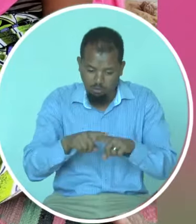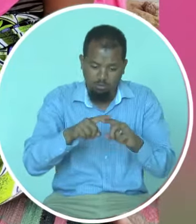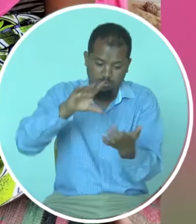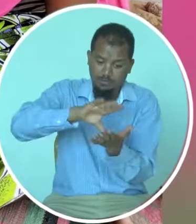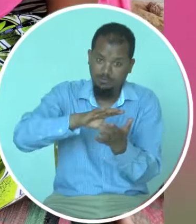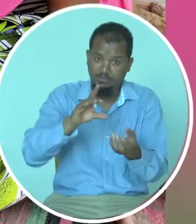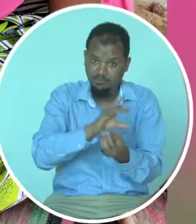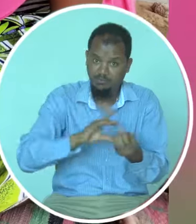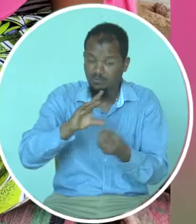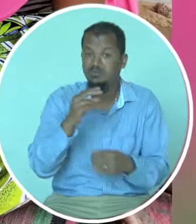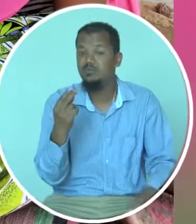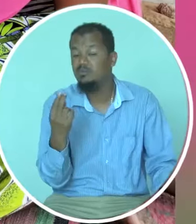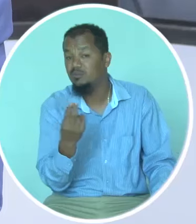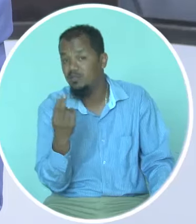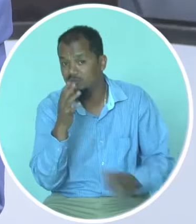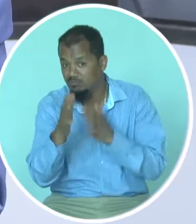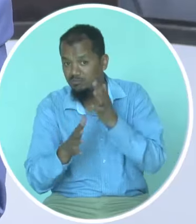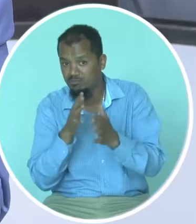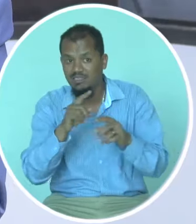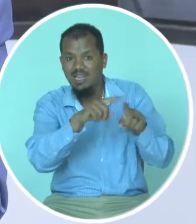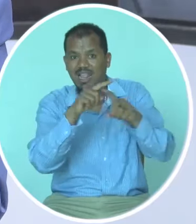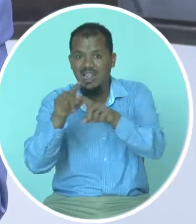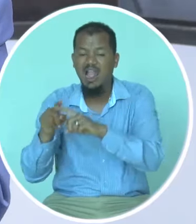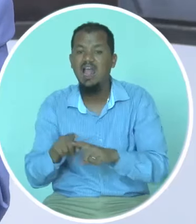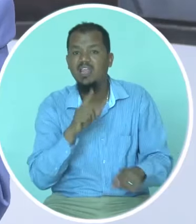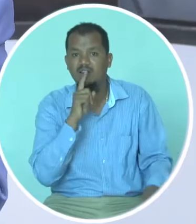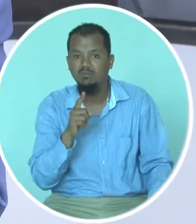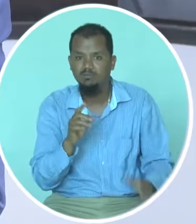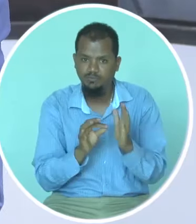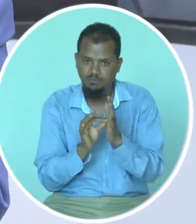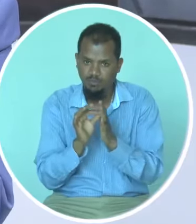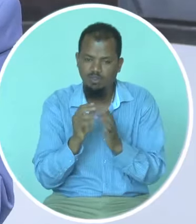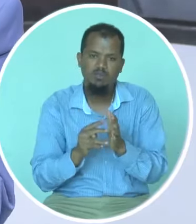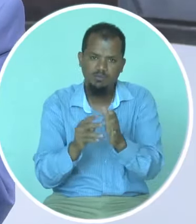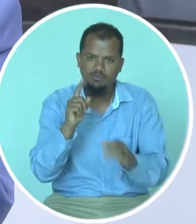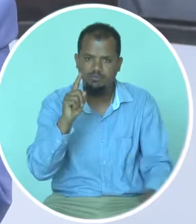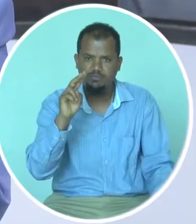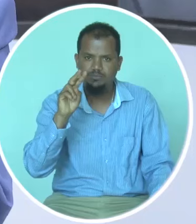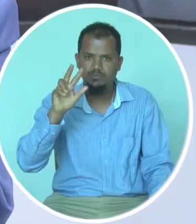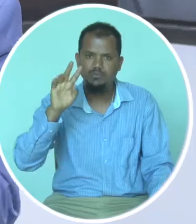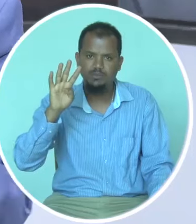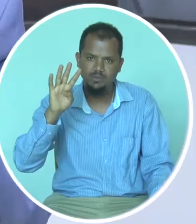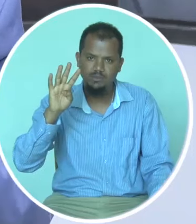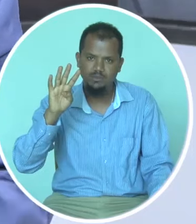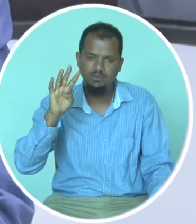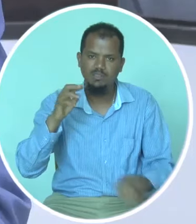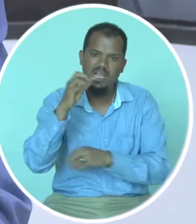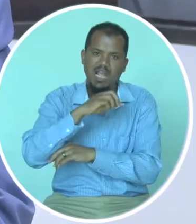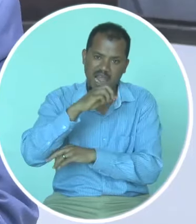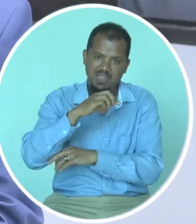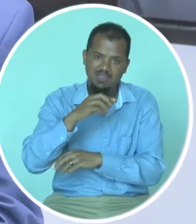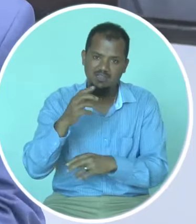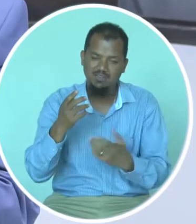የገጠር ክልሎችና የሚጠቀሙት ምልክት ቋንቋ የተለያየ ነው እና በቁጥር ለምሳሌ 1 2 3 4